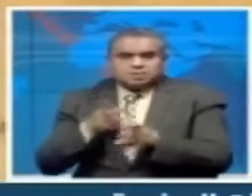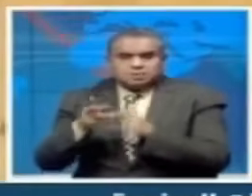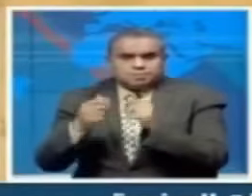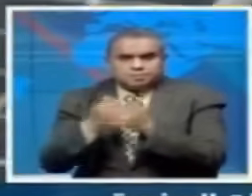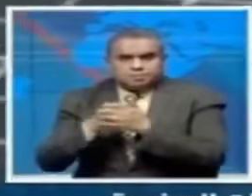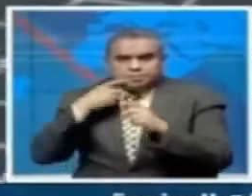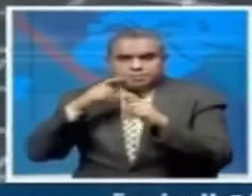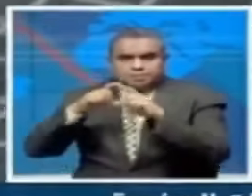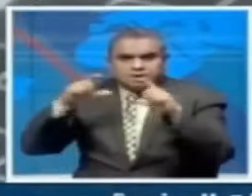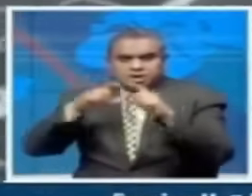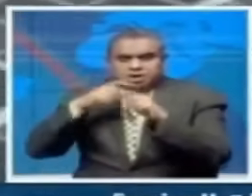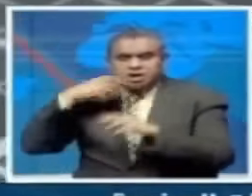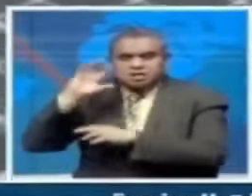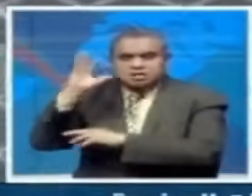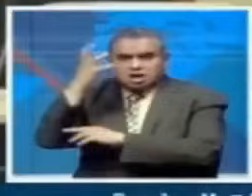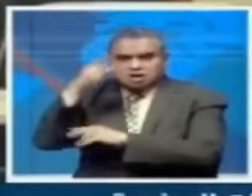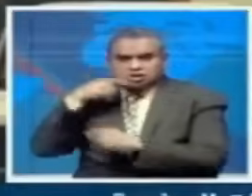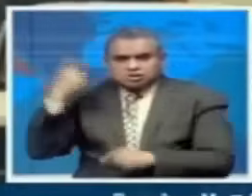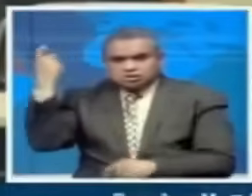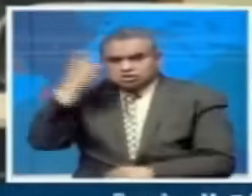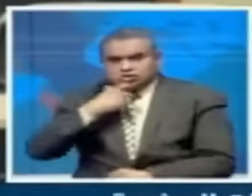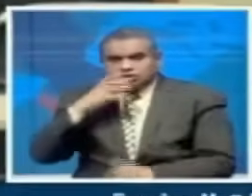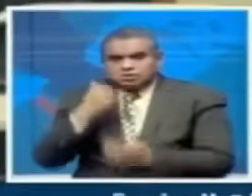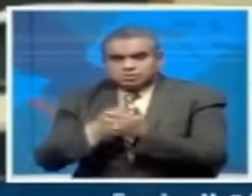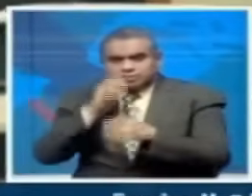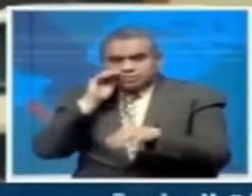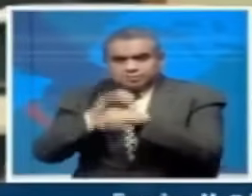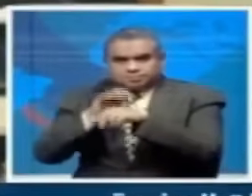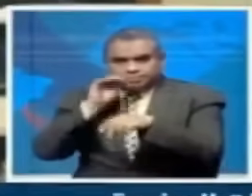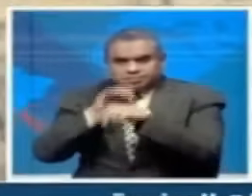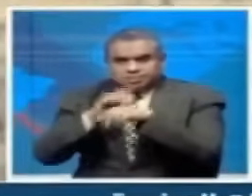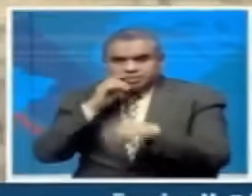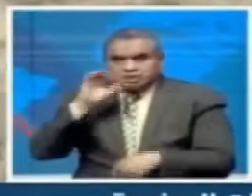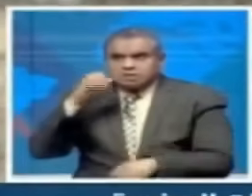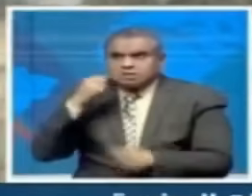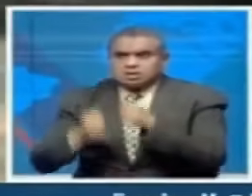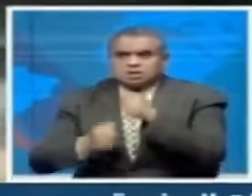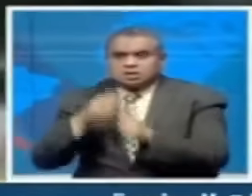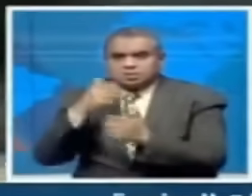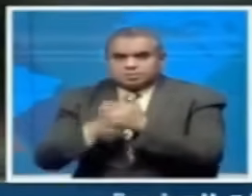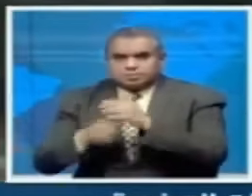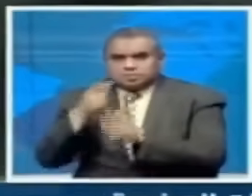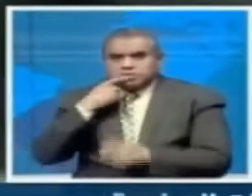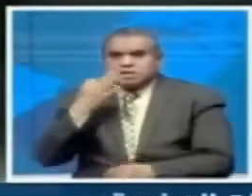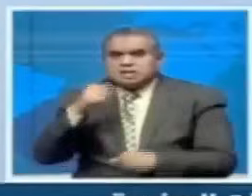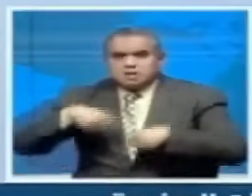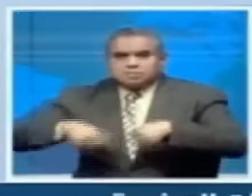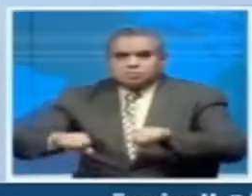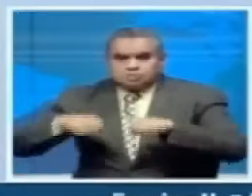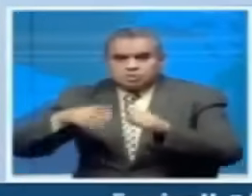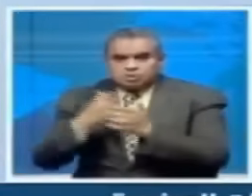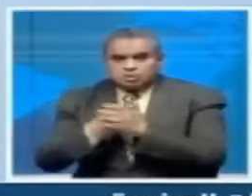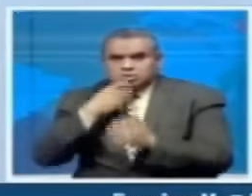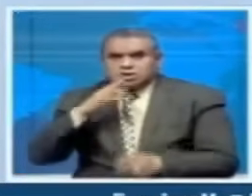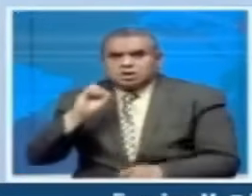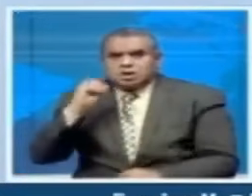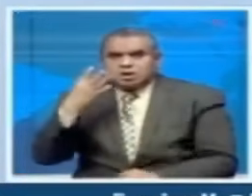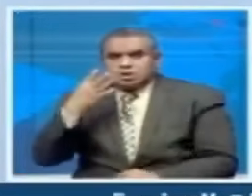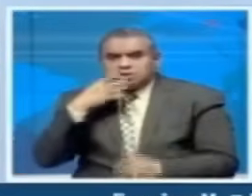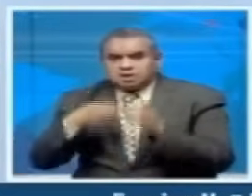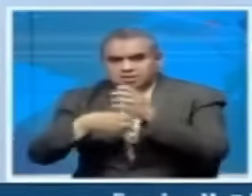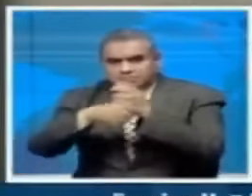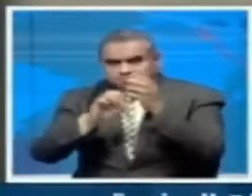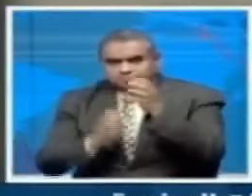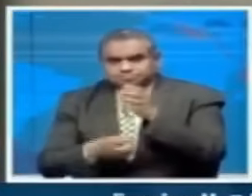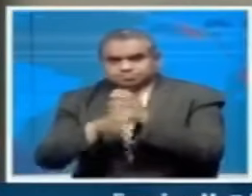لوح طاقة شمسية. كما تم ضبط 9 عربات نقل وثلاث دراجات نارية و14 خزنة